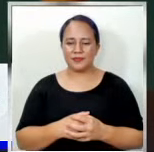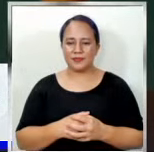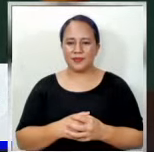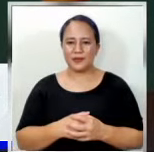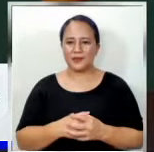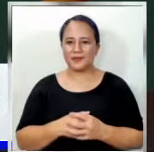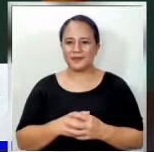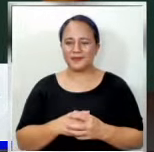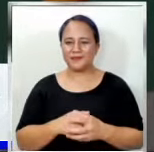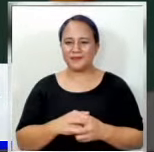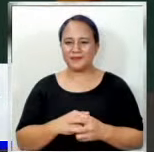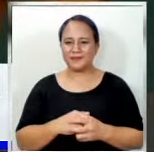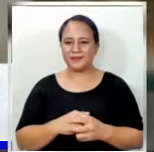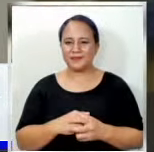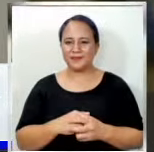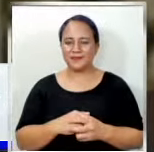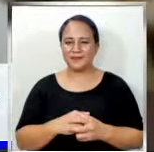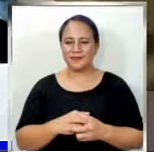Makakapal niyo?